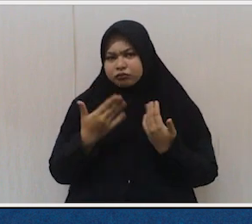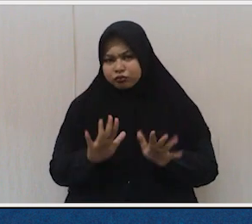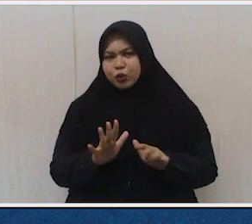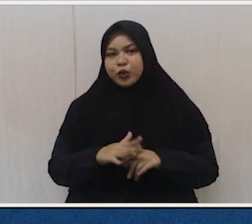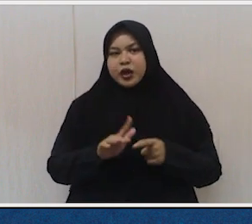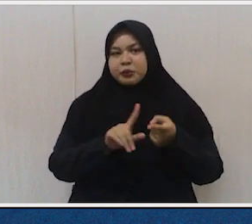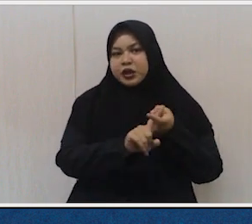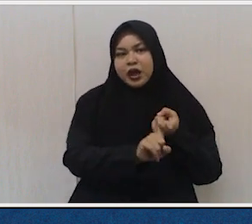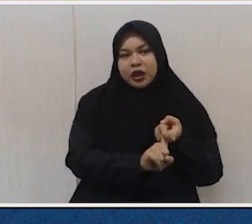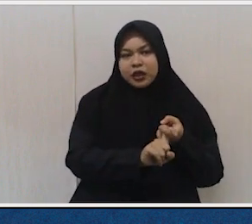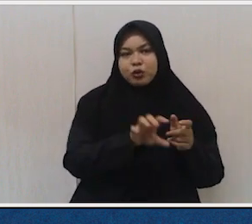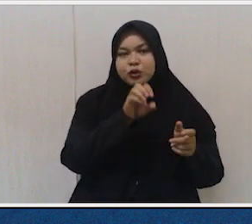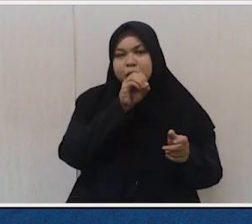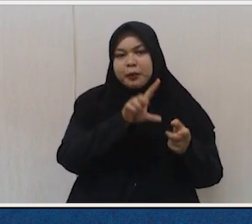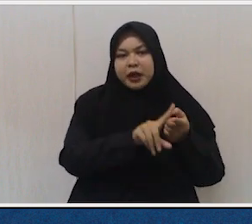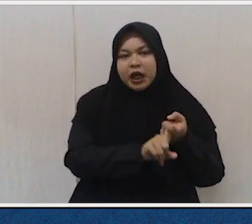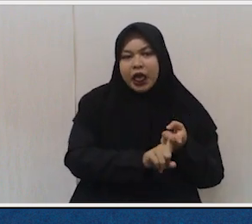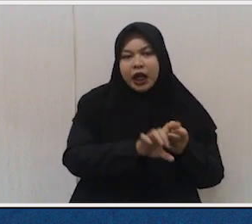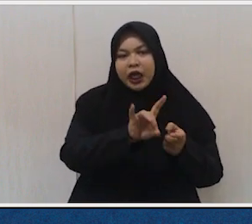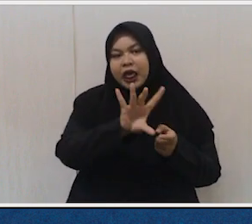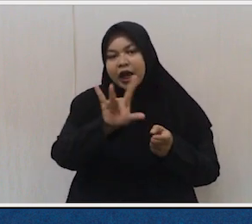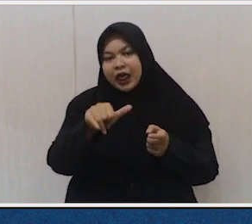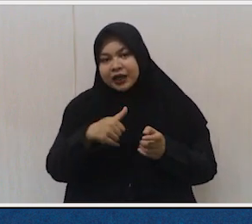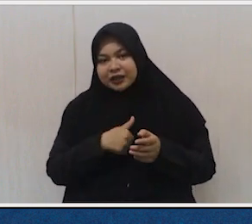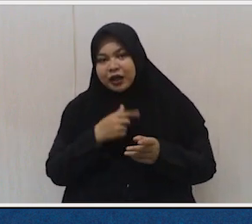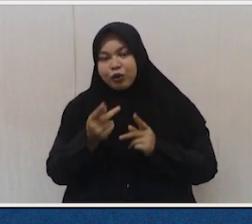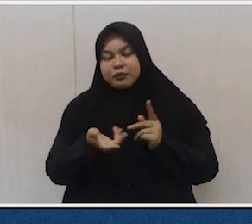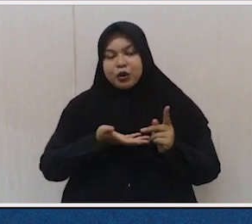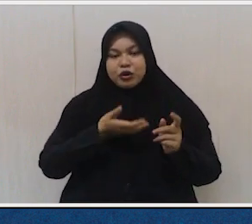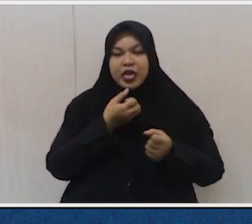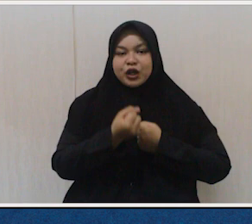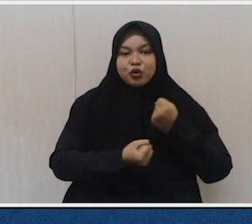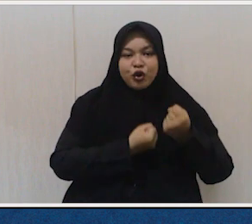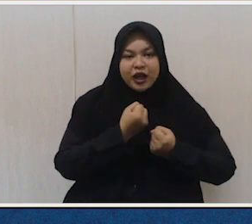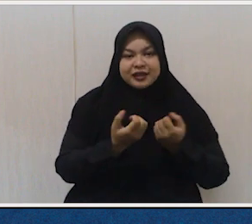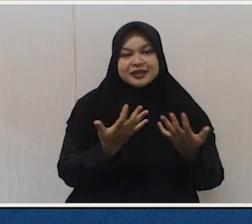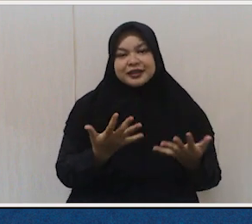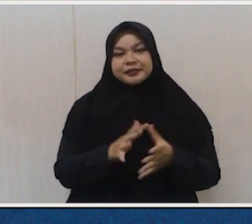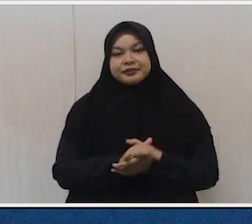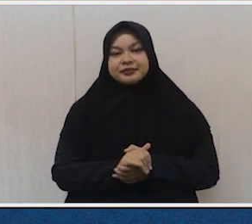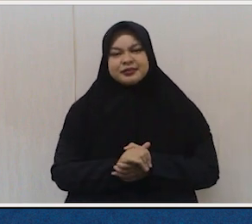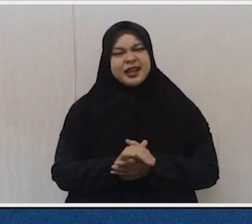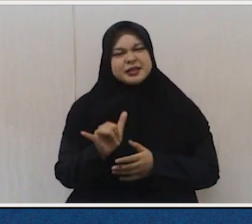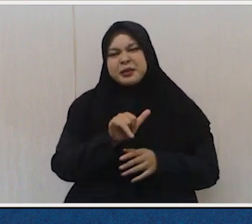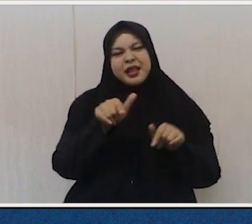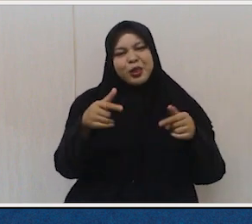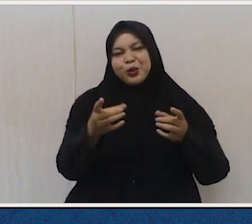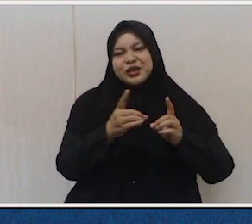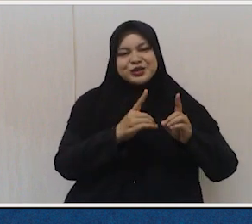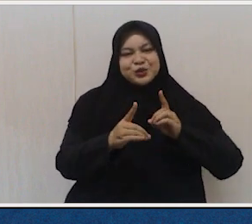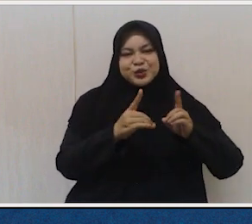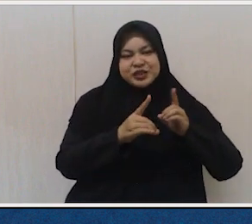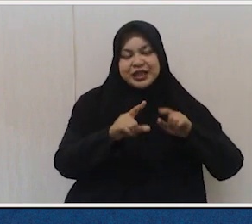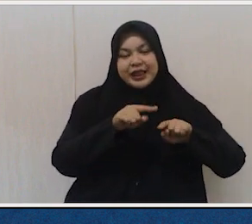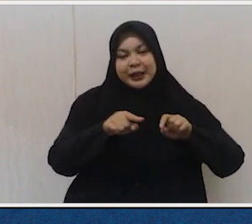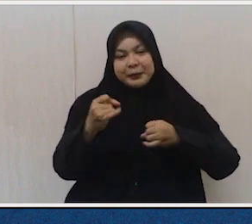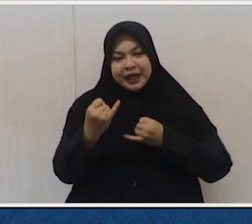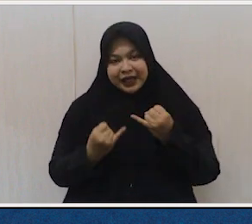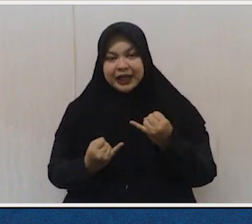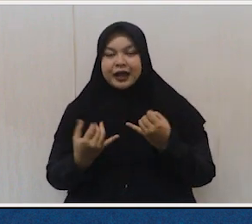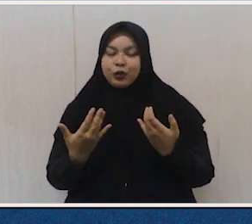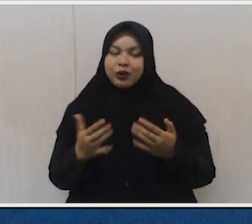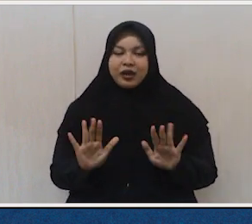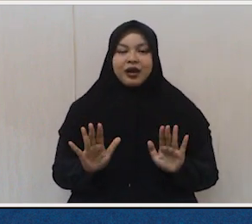kalau ini jadinya mengikat dan lain-lain ya kalau sudah bakan dilakukan kenapa enggak untuk diatur gitu-gitulah eh diskusinya ya tapi